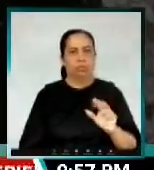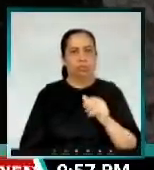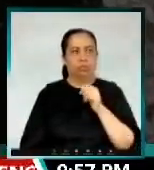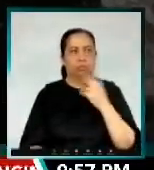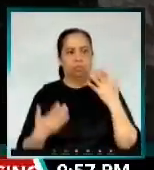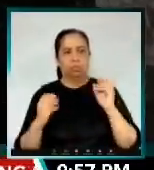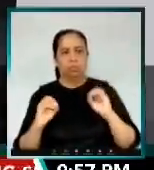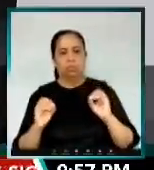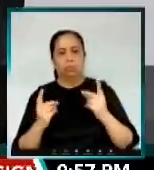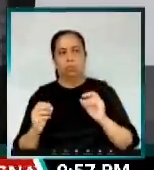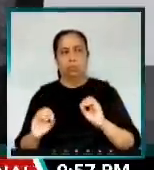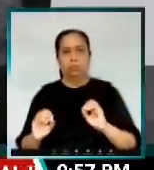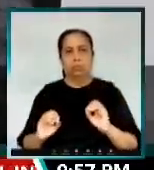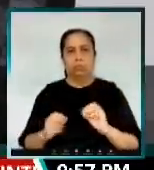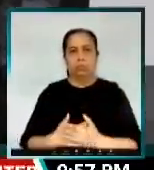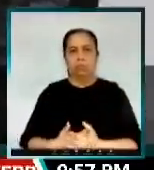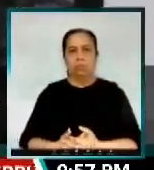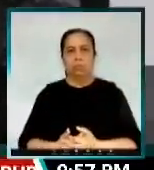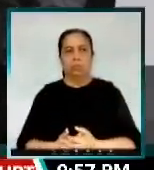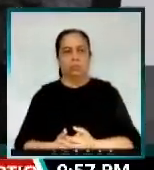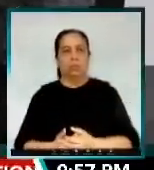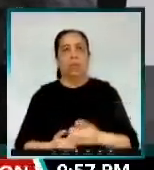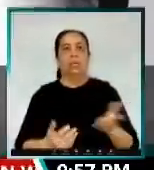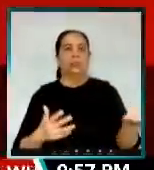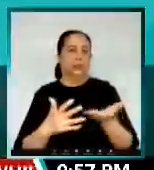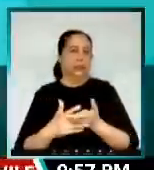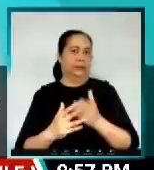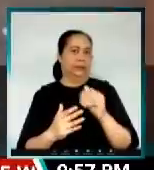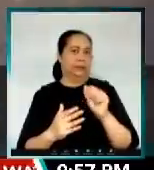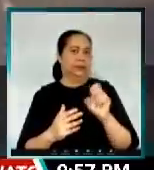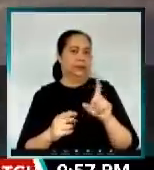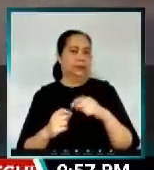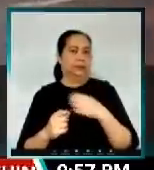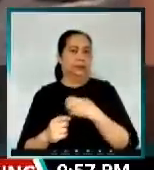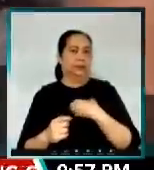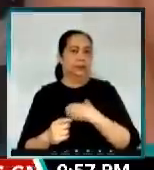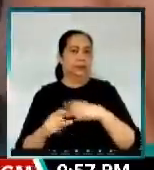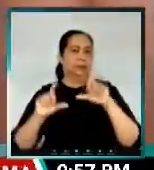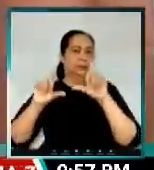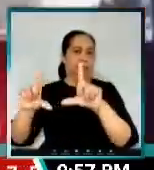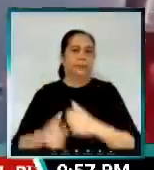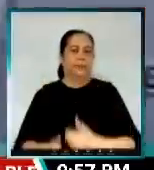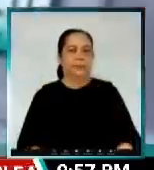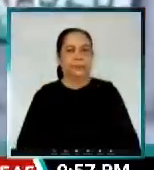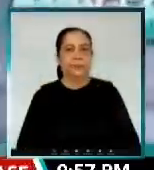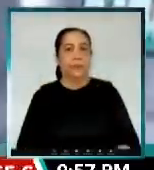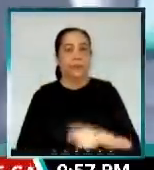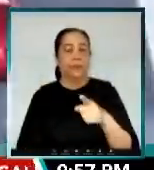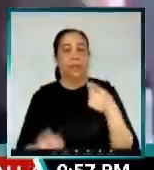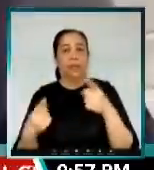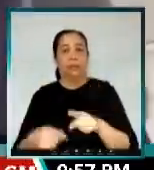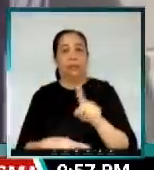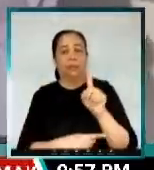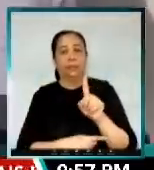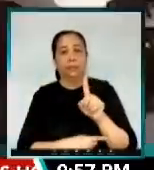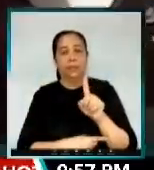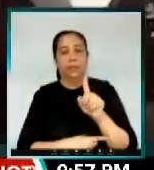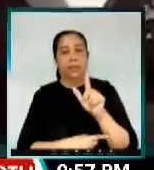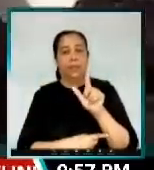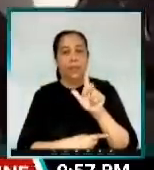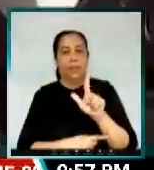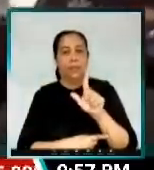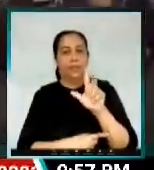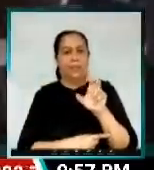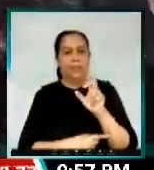ganyan, sir. Sasampahan siya ng kaukulang reklamo. Ito ang sinapit ng isang L300 van nang maipit sa